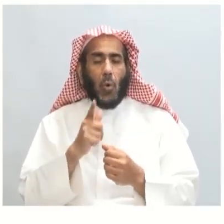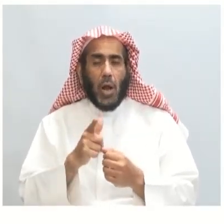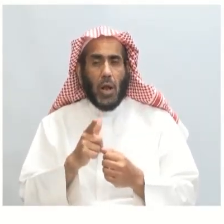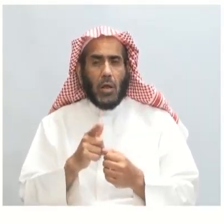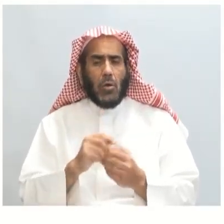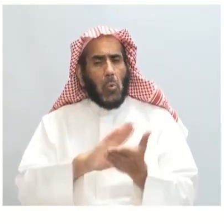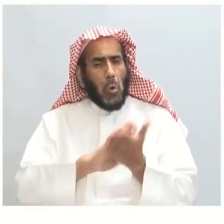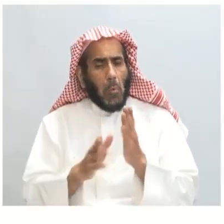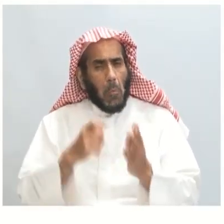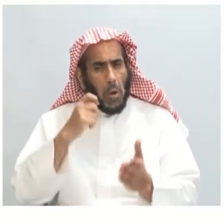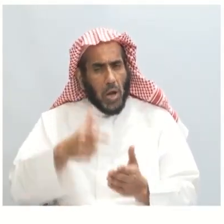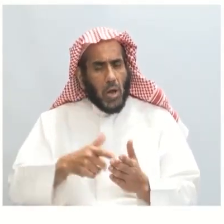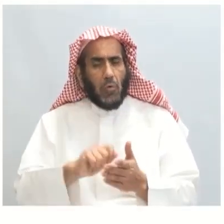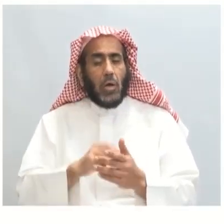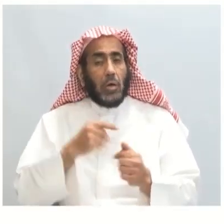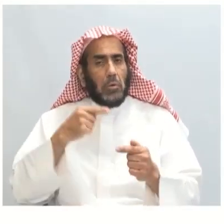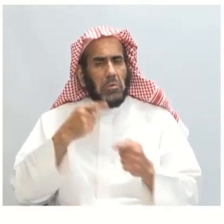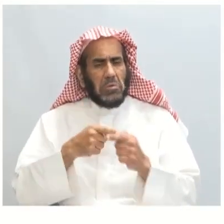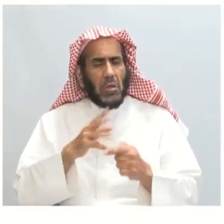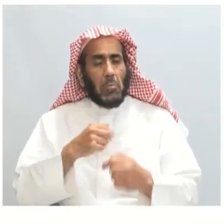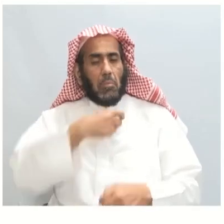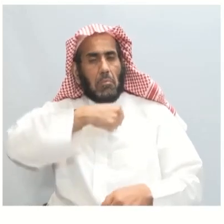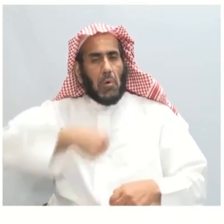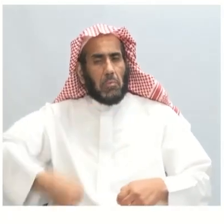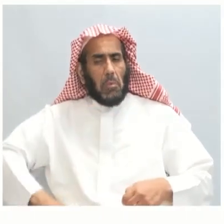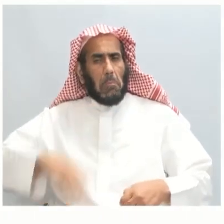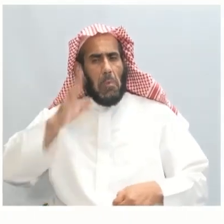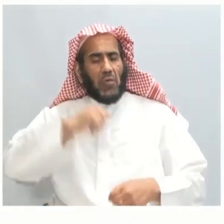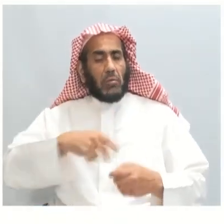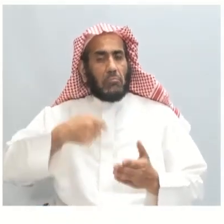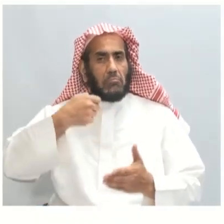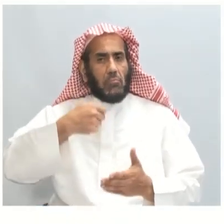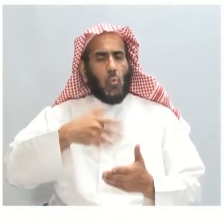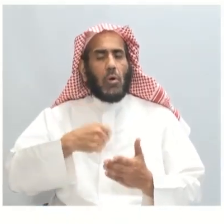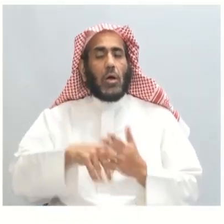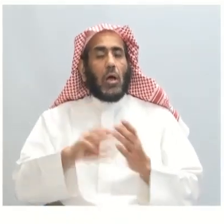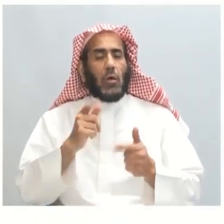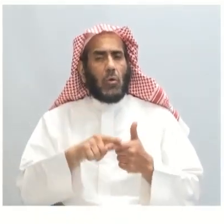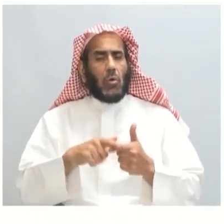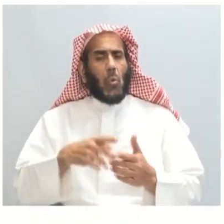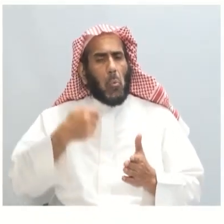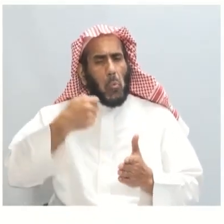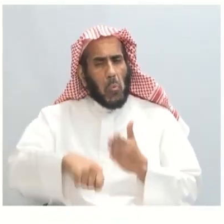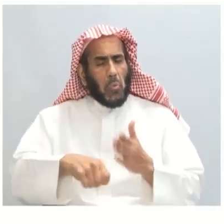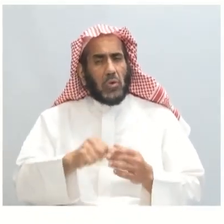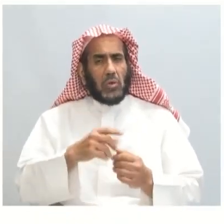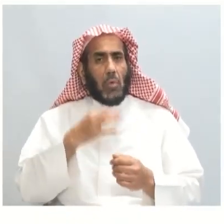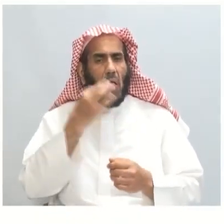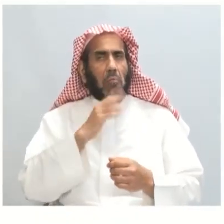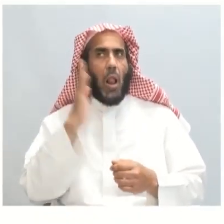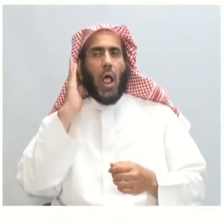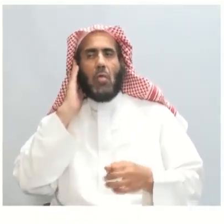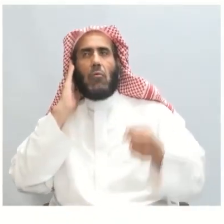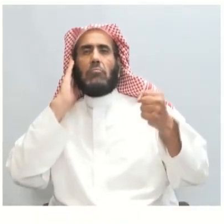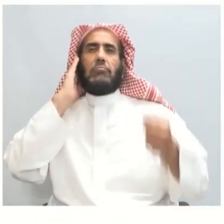غرامه ماليه عند عدم ربط حزام الامان ايضا احسنتم الغرامه الماليه عند التحدث بالهاتف